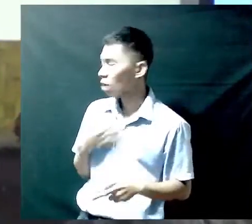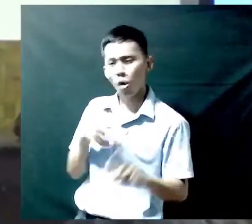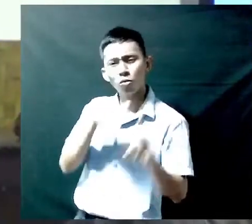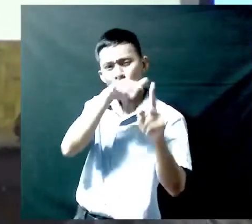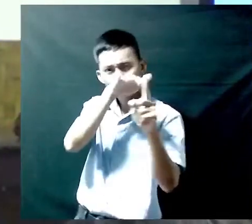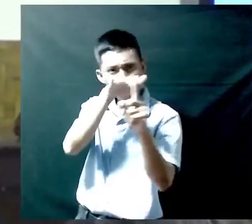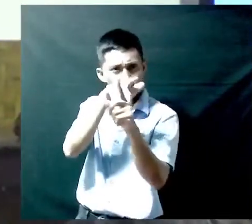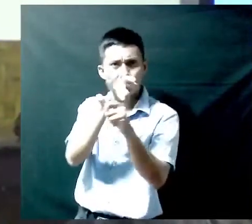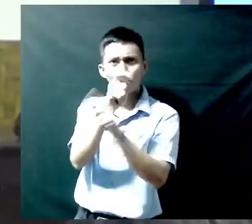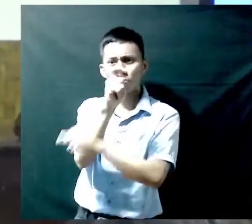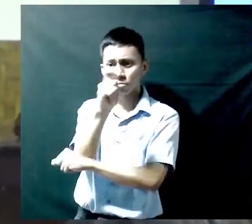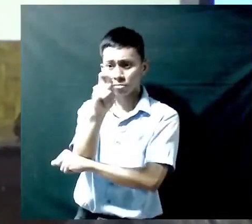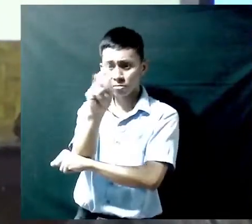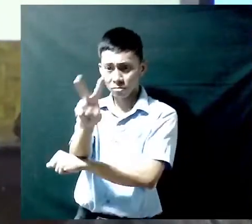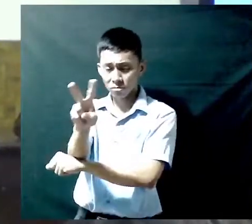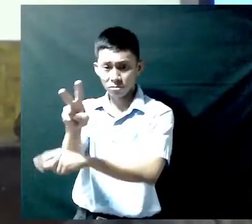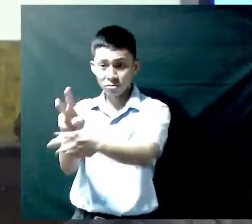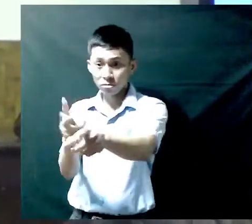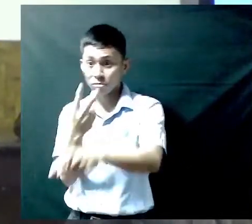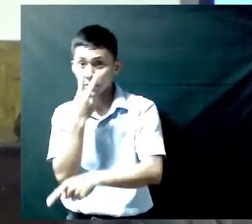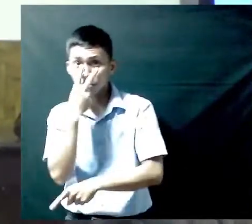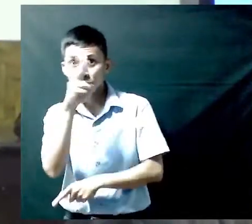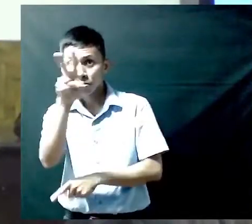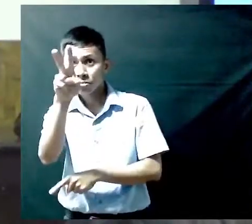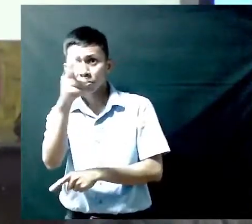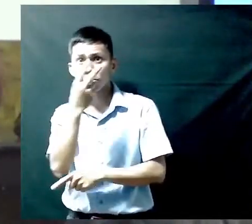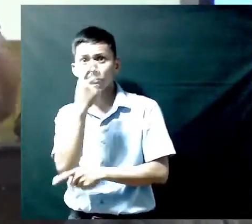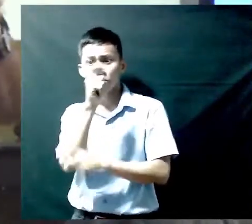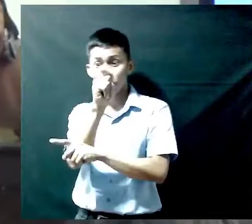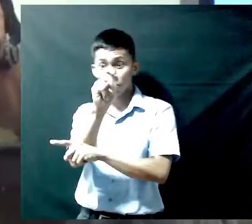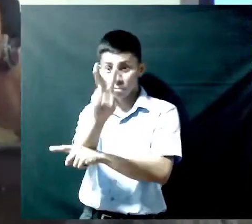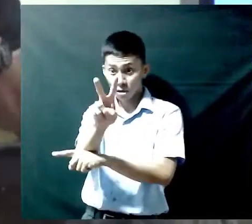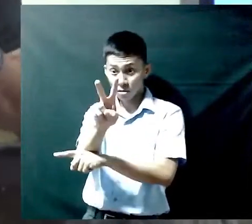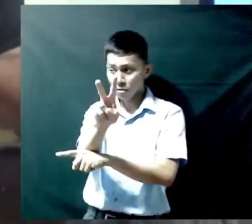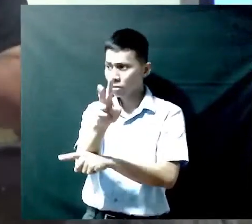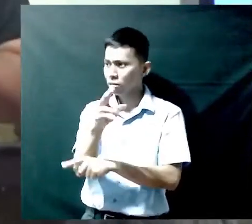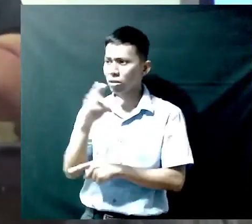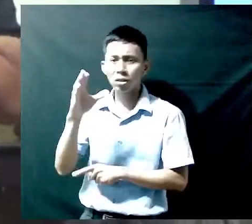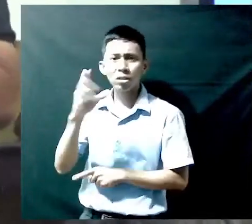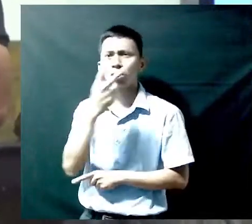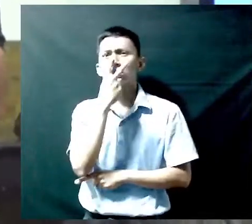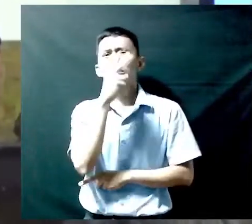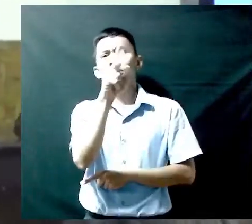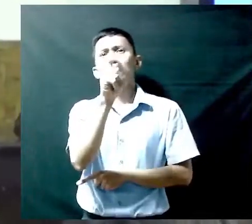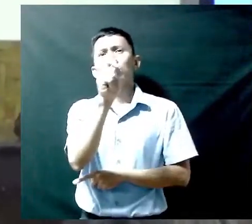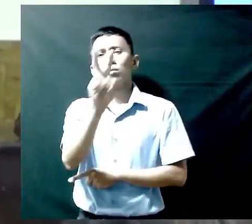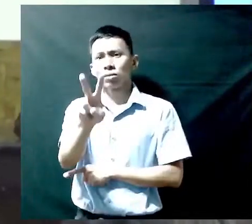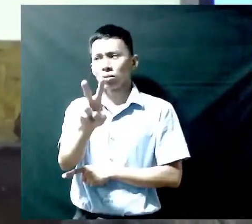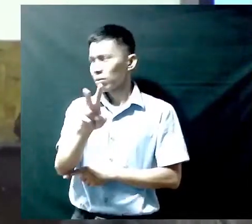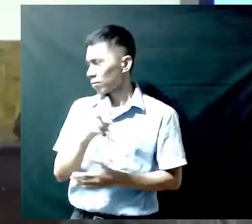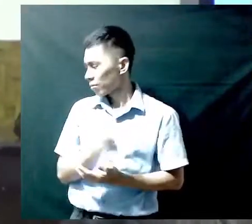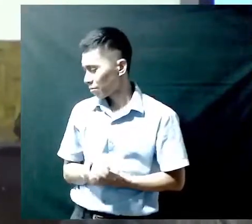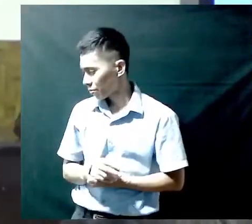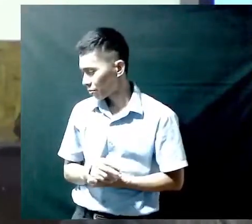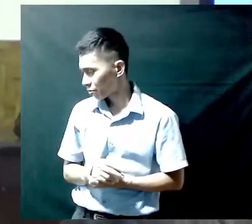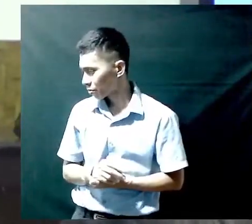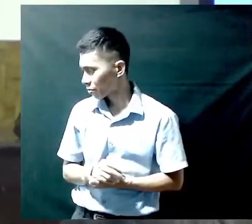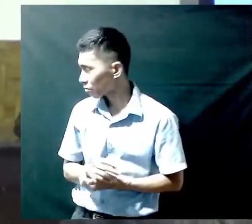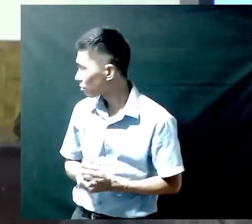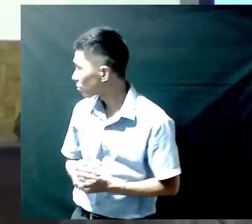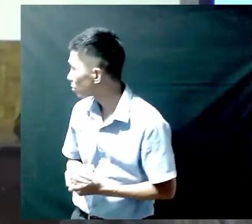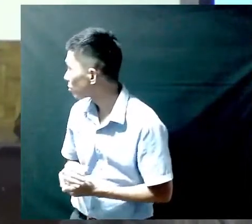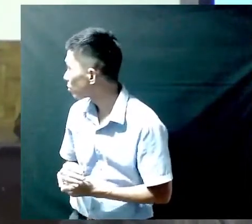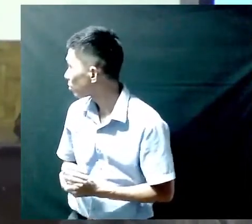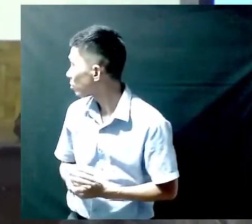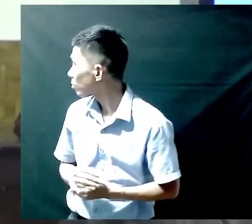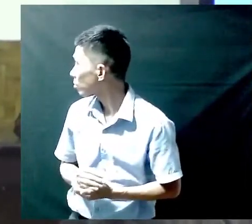Nanonood po ako ng TV. Nakita ko yung Power Team. Lalaki, I don't know if you heard about them. Sa States. Very popular sila sa Amerika eh. Sila yung